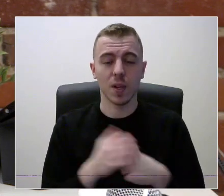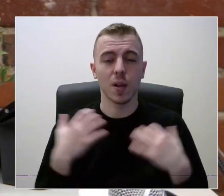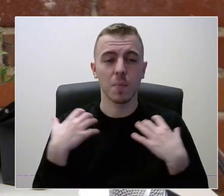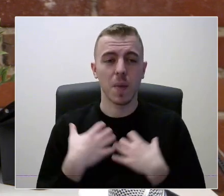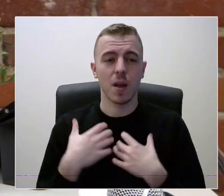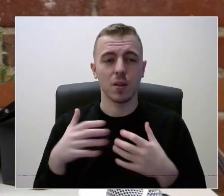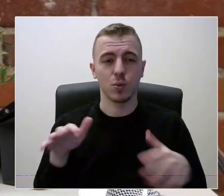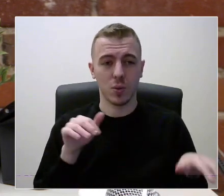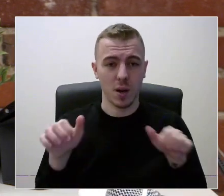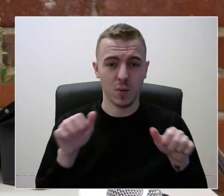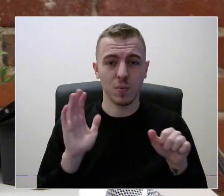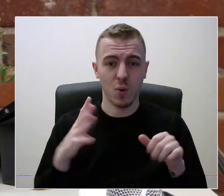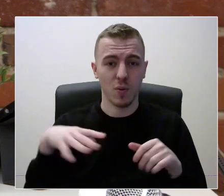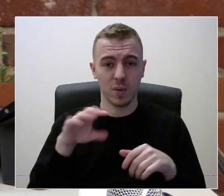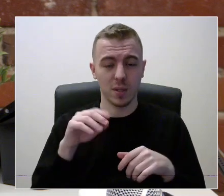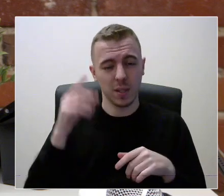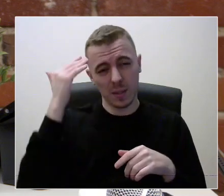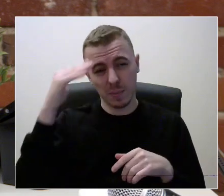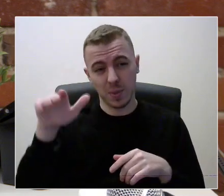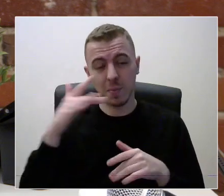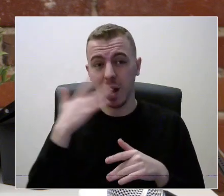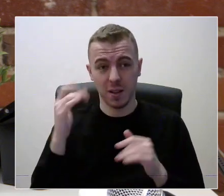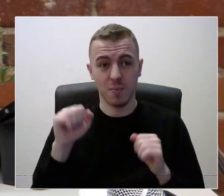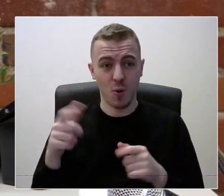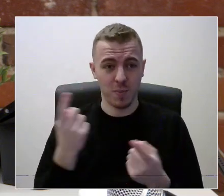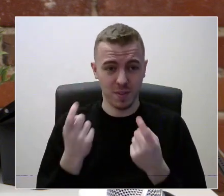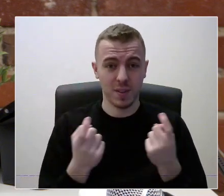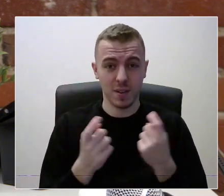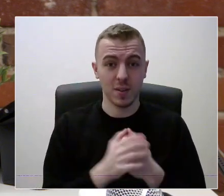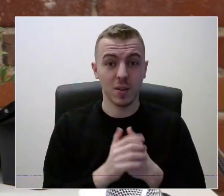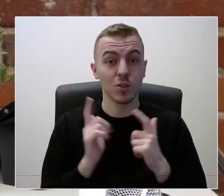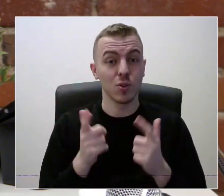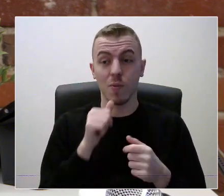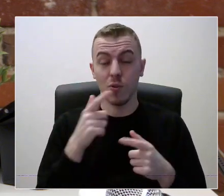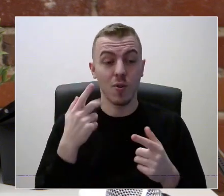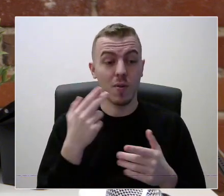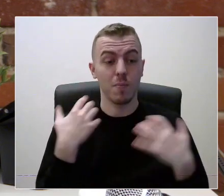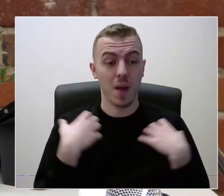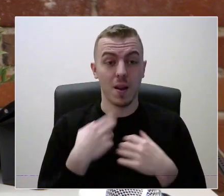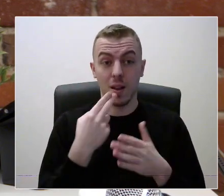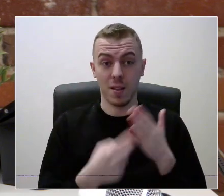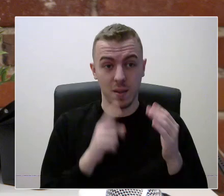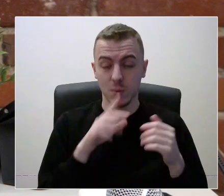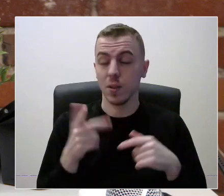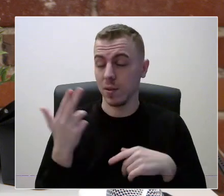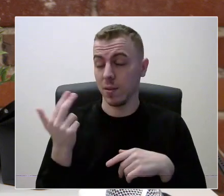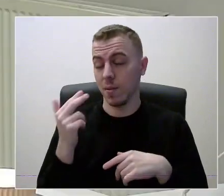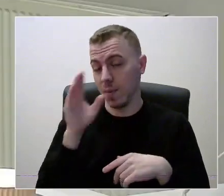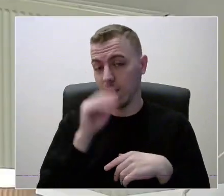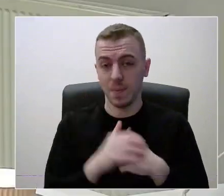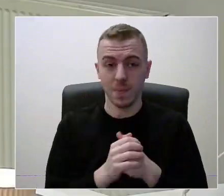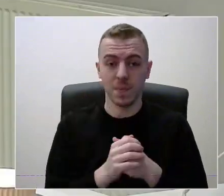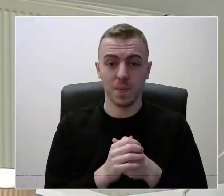gali pradėti traukti net ir aš manau, kad tai yra kurie įmanoma. Šiaip neįtų, jeigu meras pralaimėtų. Taip, aš manau, kad tai įmanoma, bet čia yra virsmo